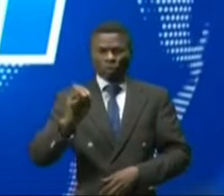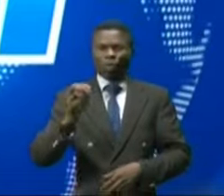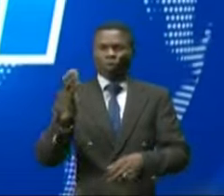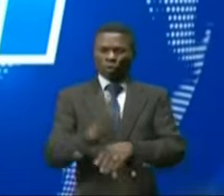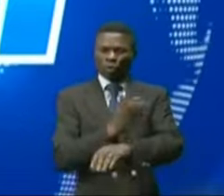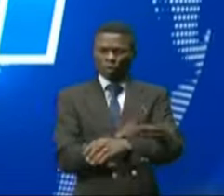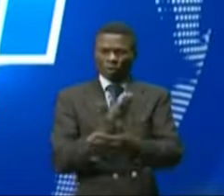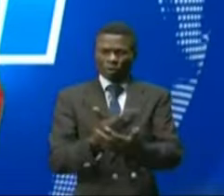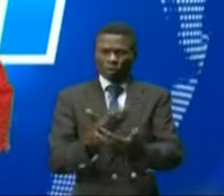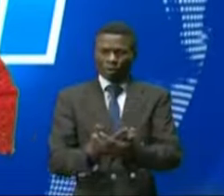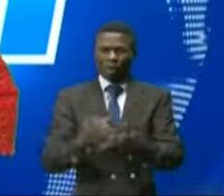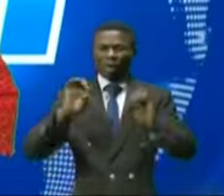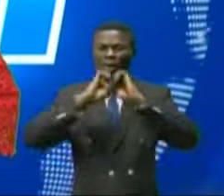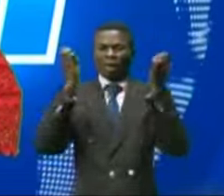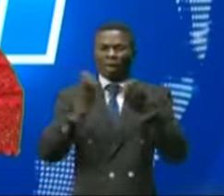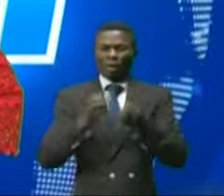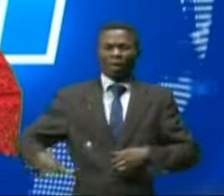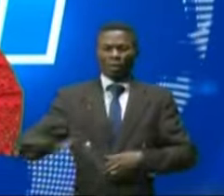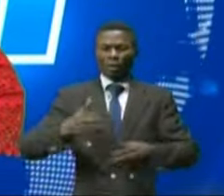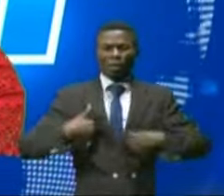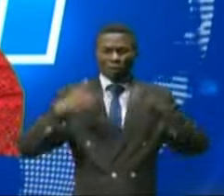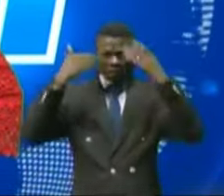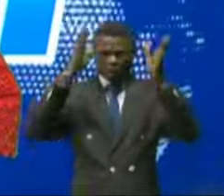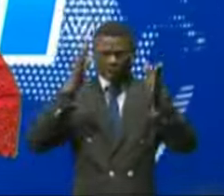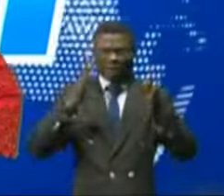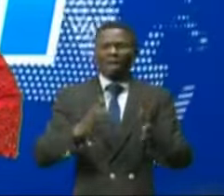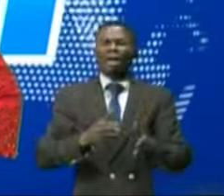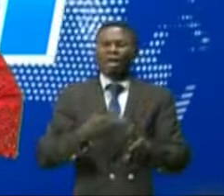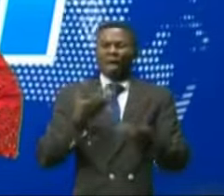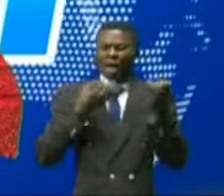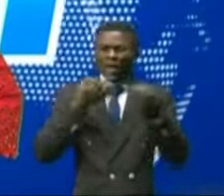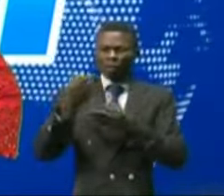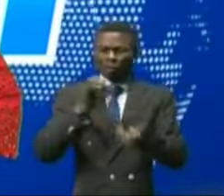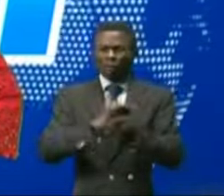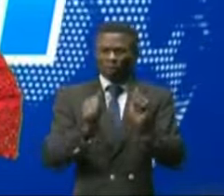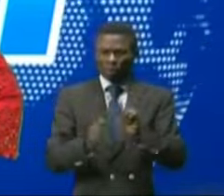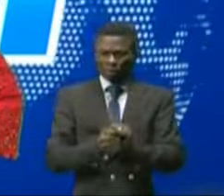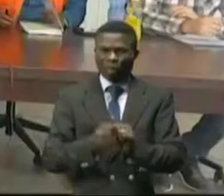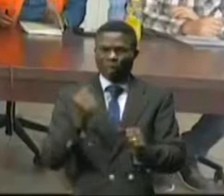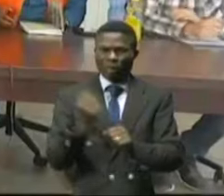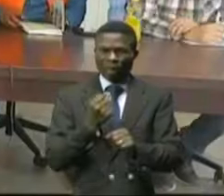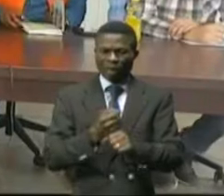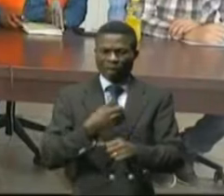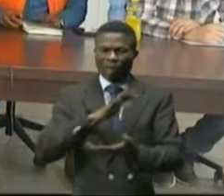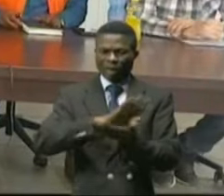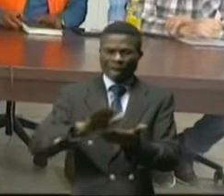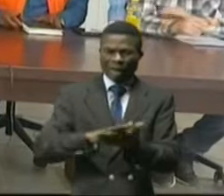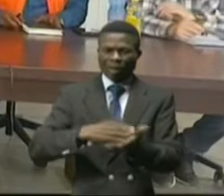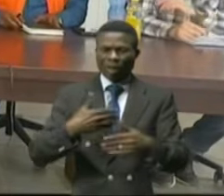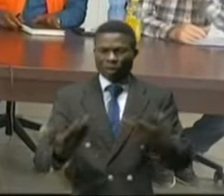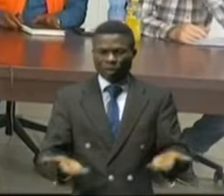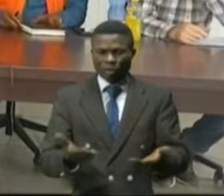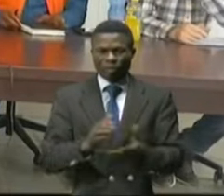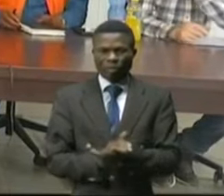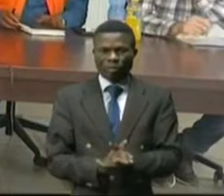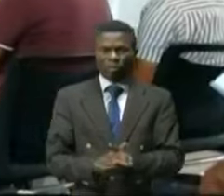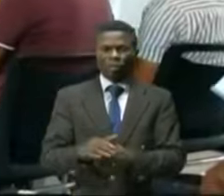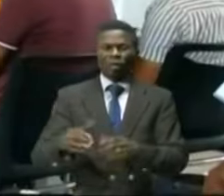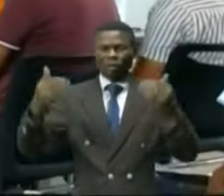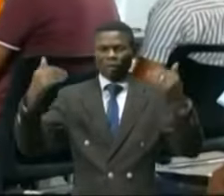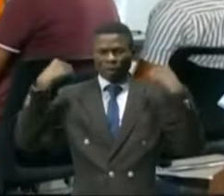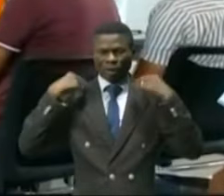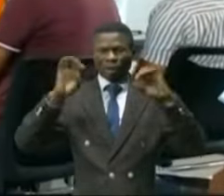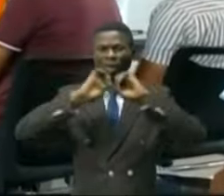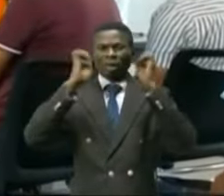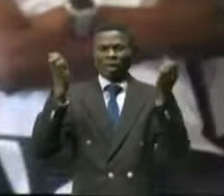les travaux annonce déjà les débuts des travaux d'asphaltage. Regardez. Devant la presse, les animateurs de